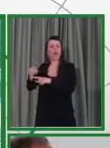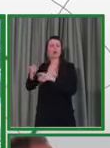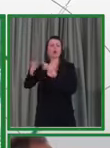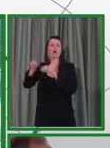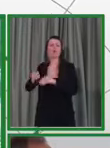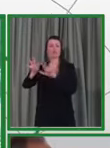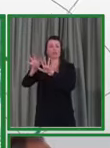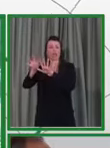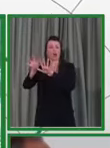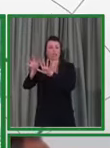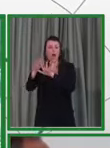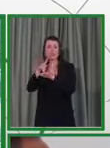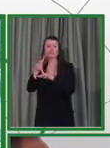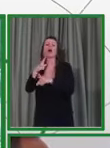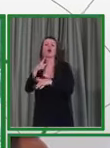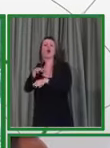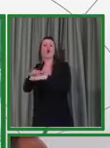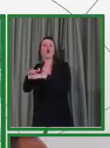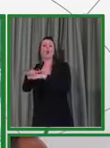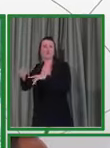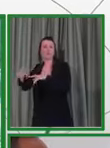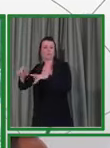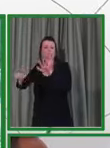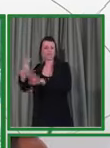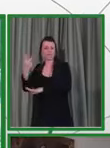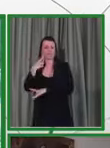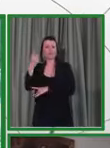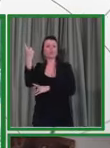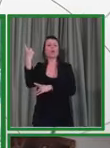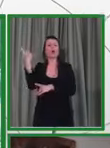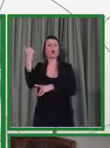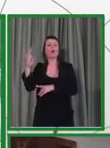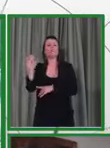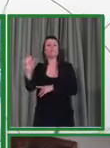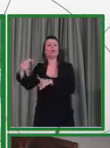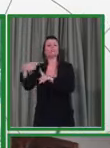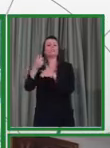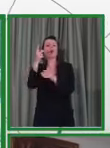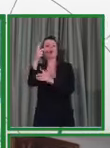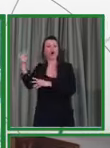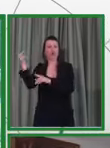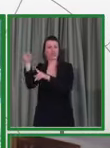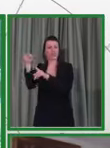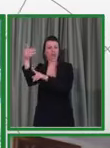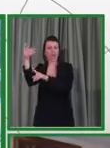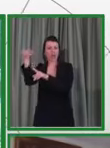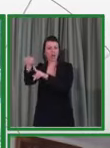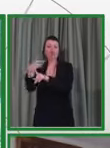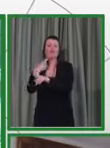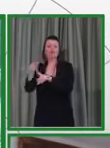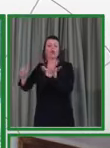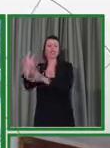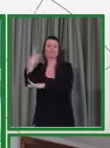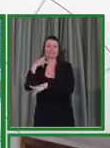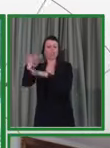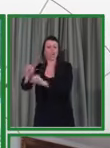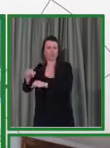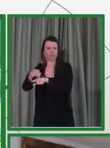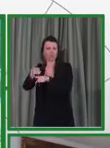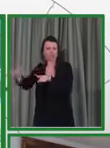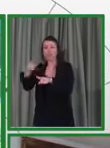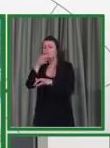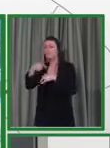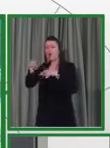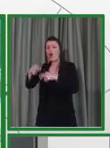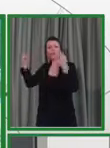62 il bes hotel che a 100 posti ne sono occupati 62 quindi a oggi abbiamo 249 pazienti